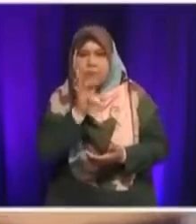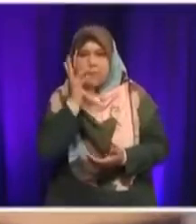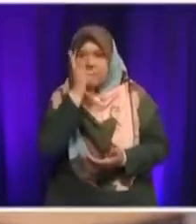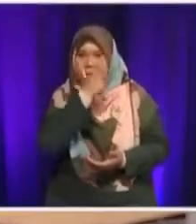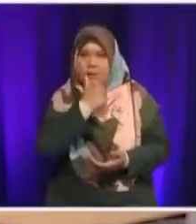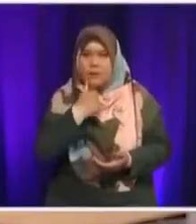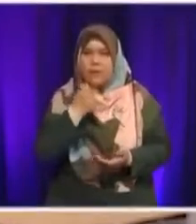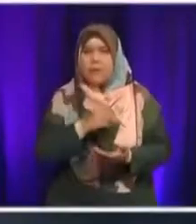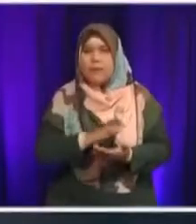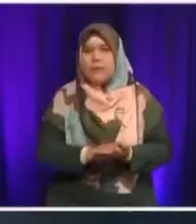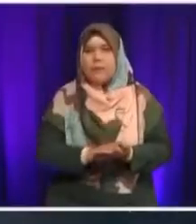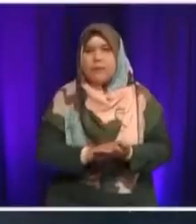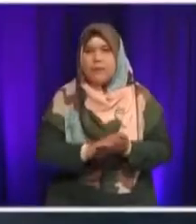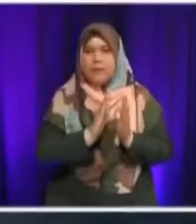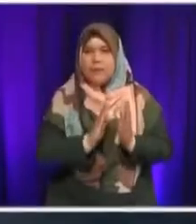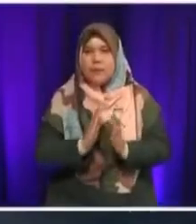sementara